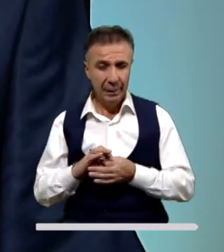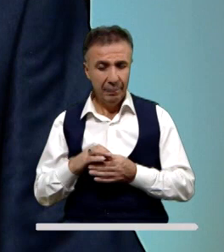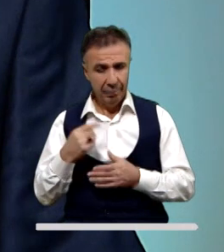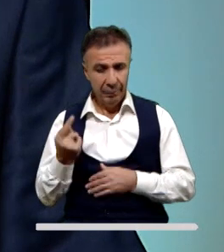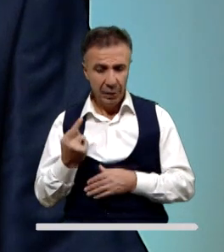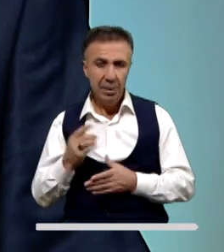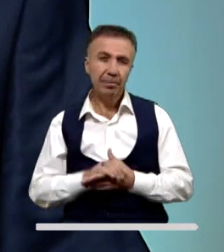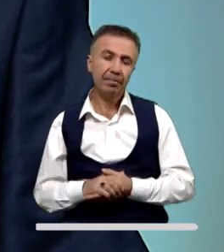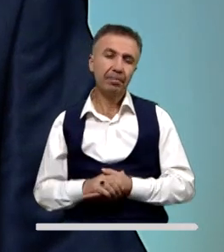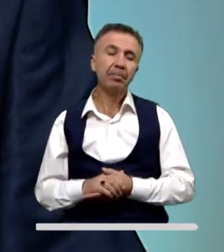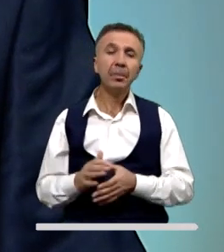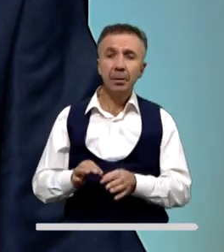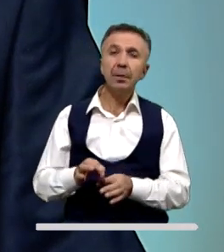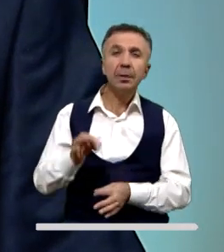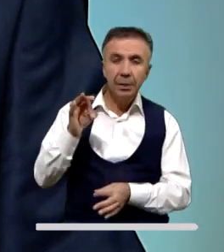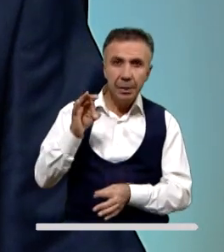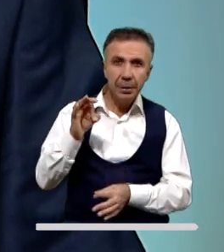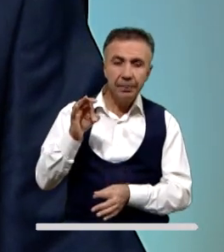ibarettir. Kişi